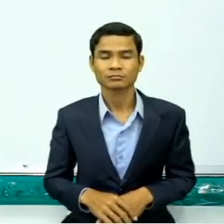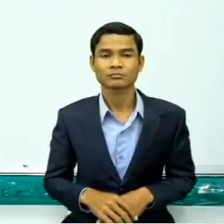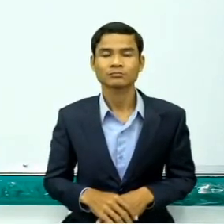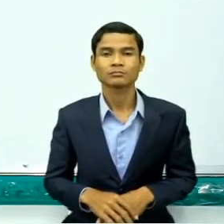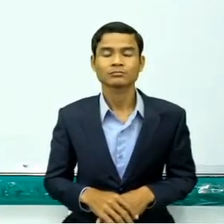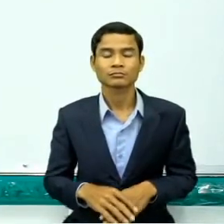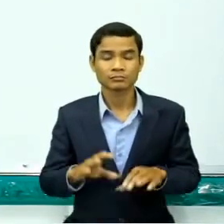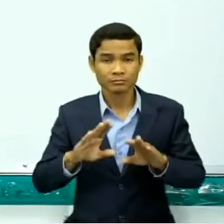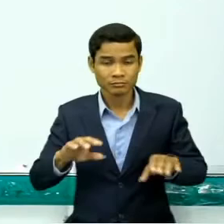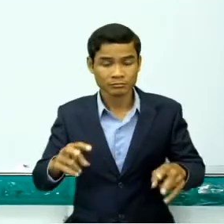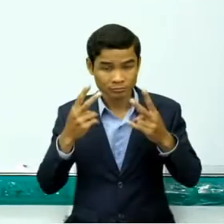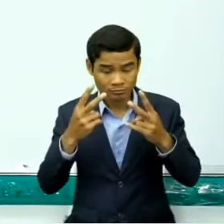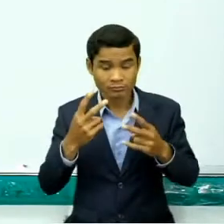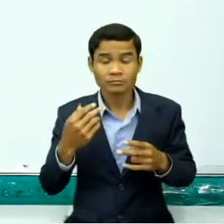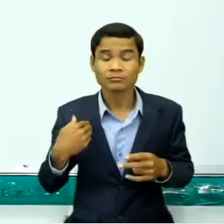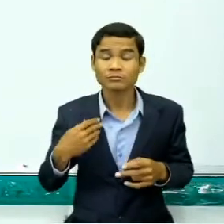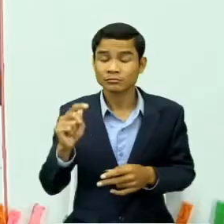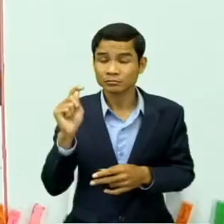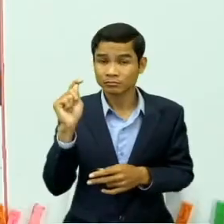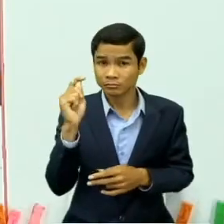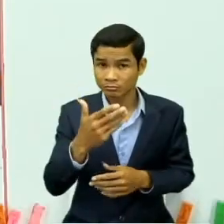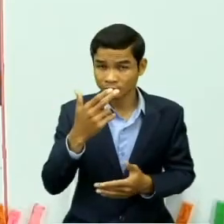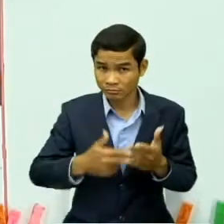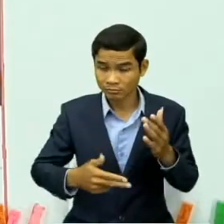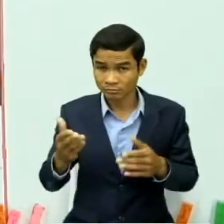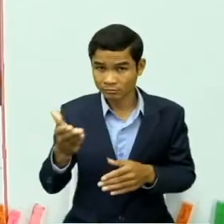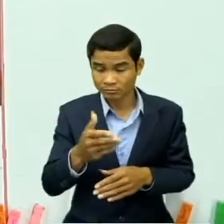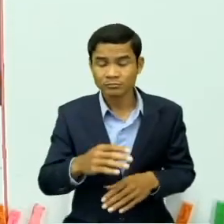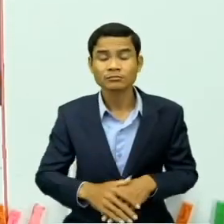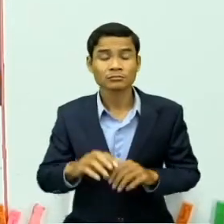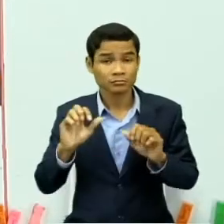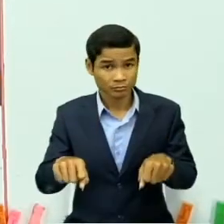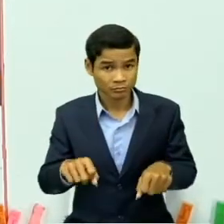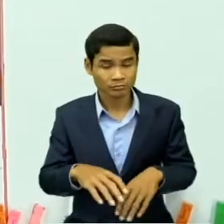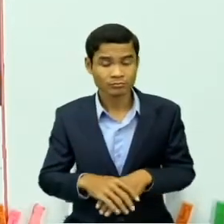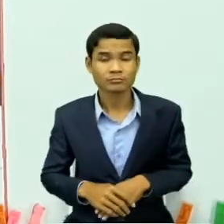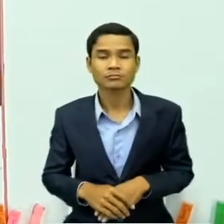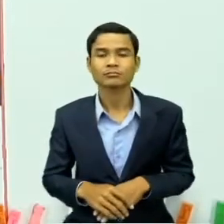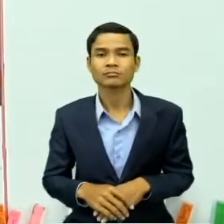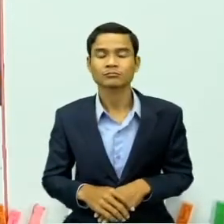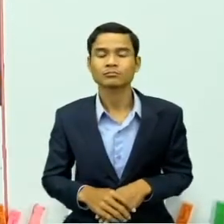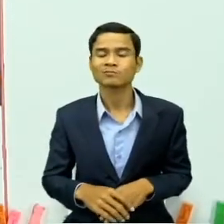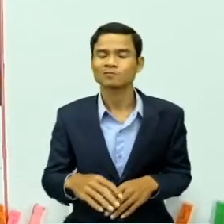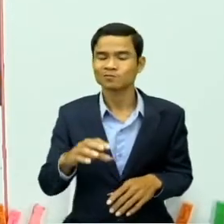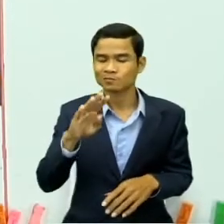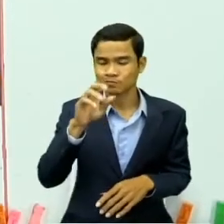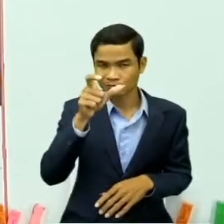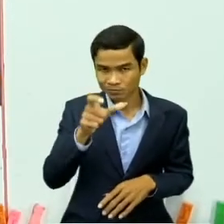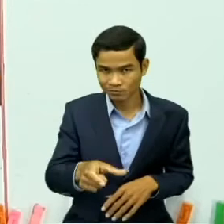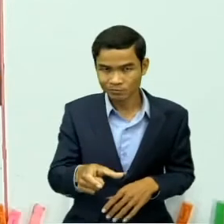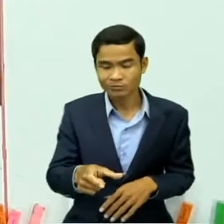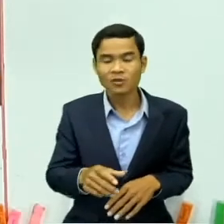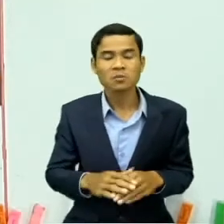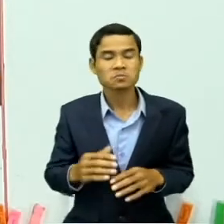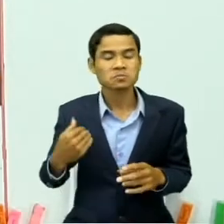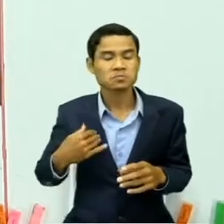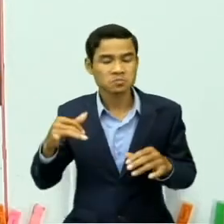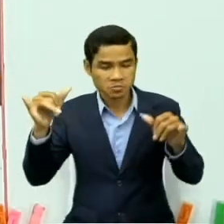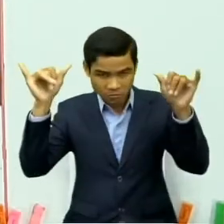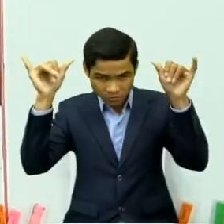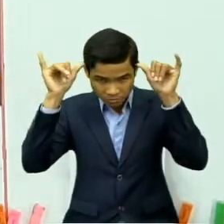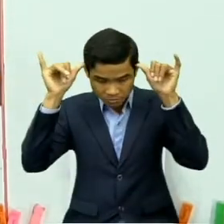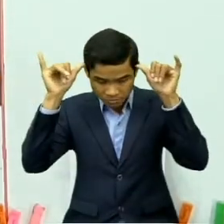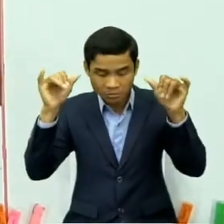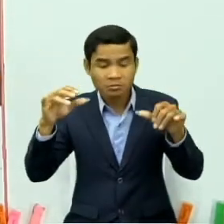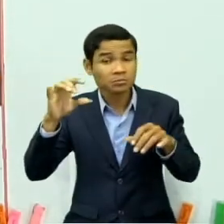chà con khai rùm ở vầy khá con chà cứ khai rùm mình nô hay nắng sắp cổ con nó bông nó còn